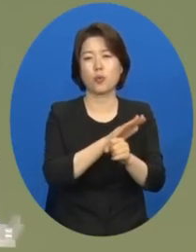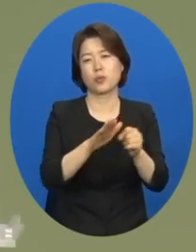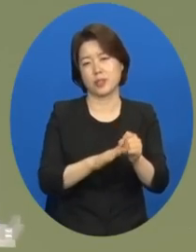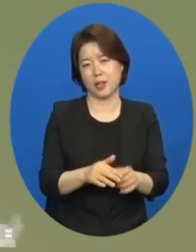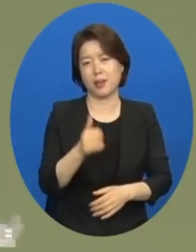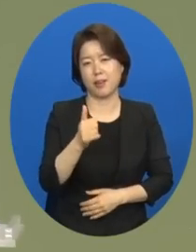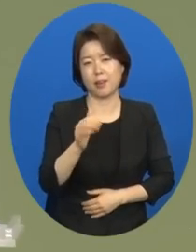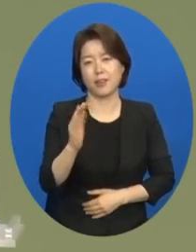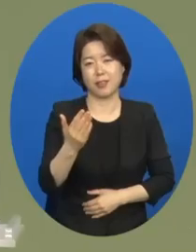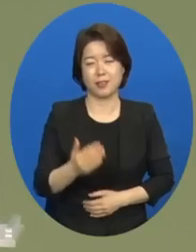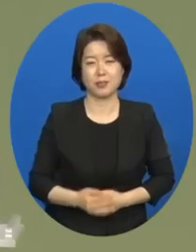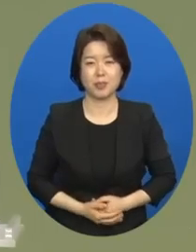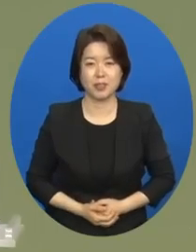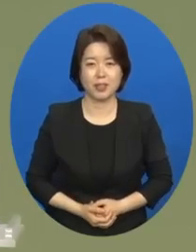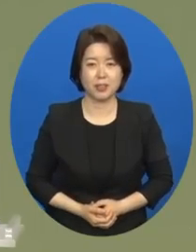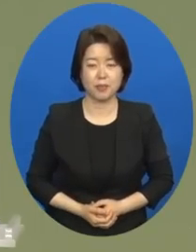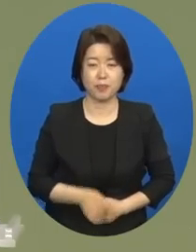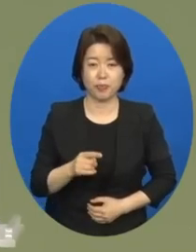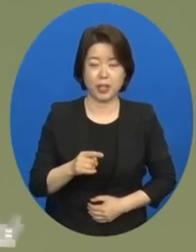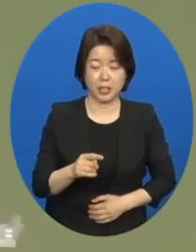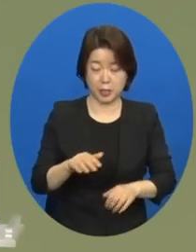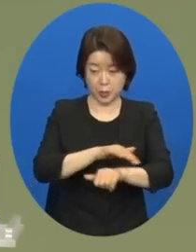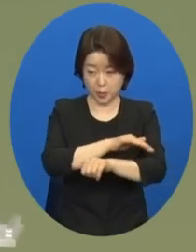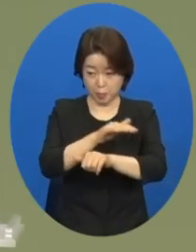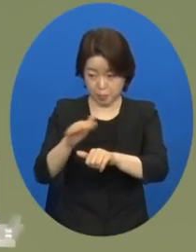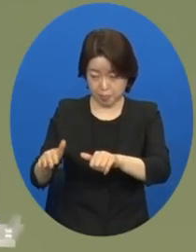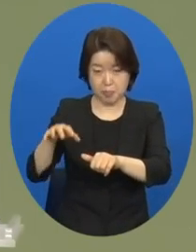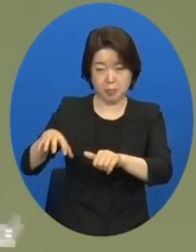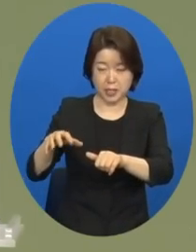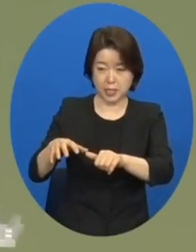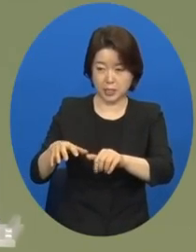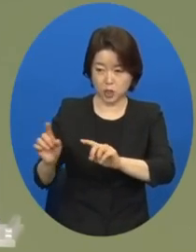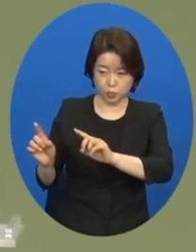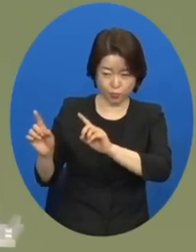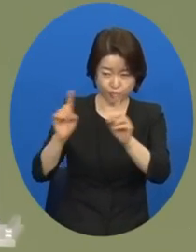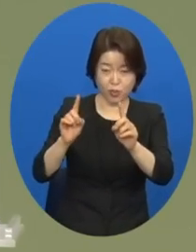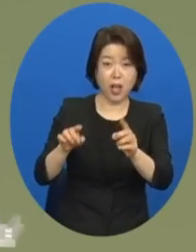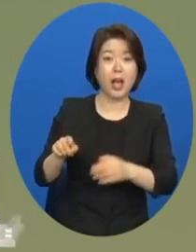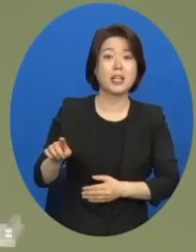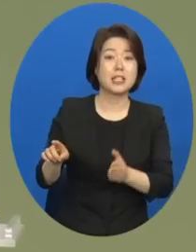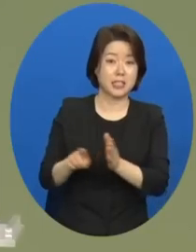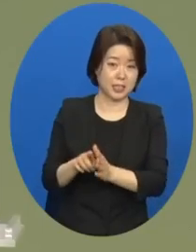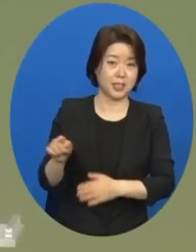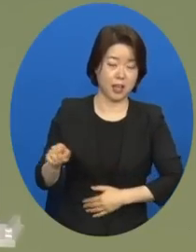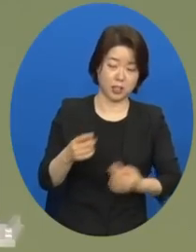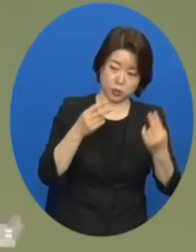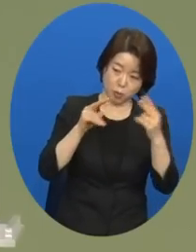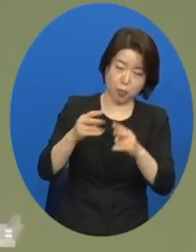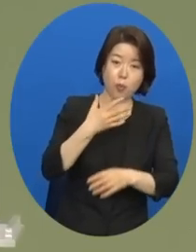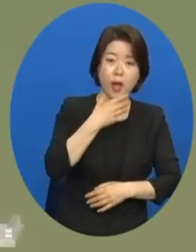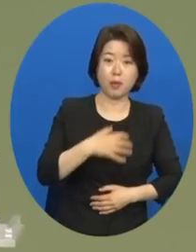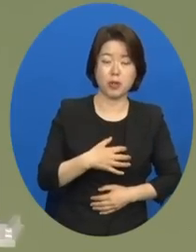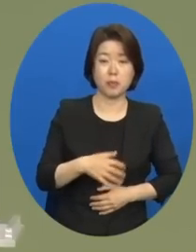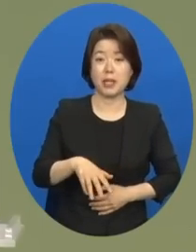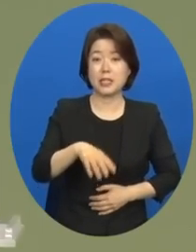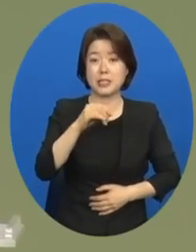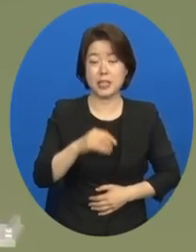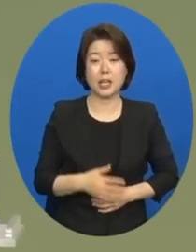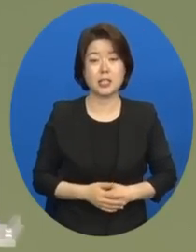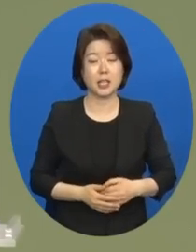줄 믿습니다 이런 매장지 부활 신앙의 배경으로 아브라함은 창세기 14장에서